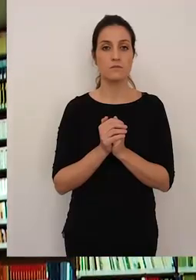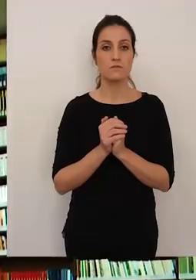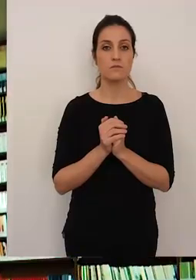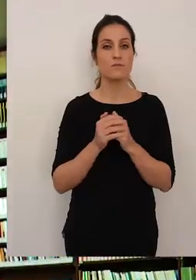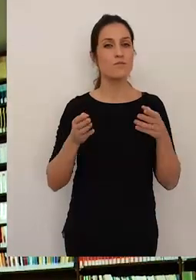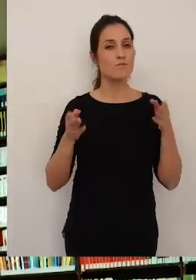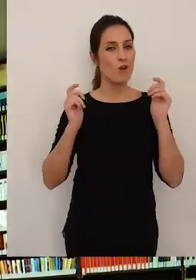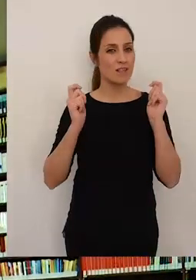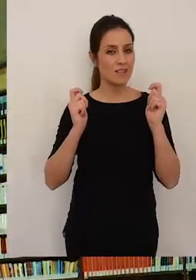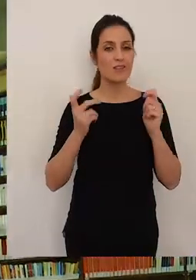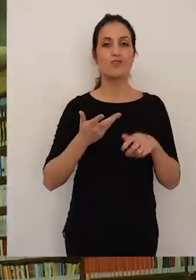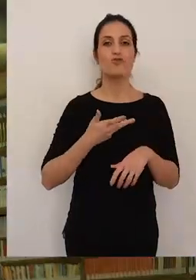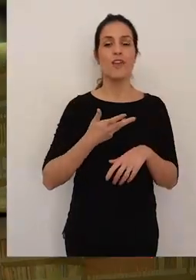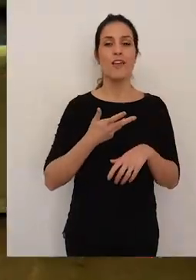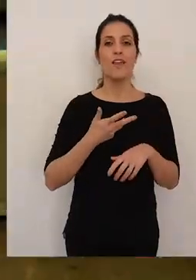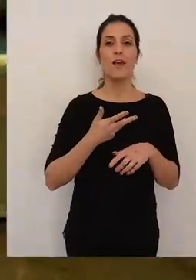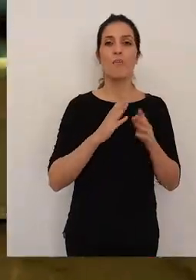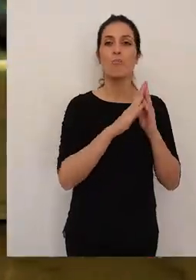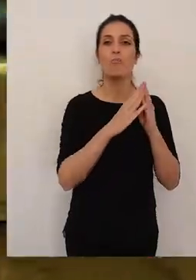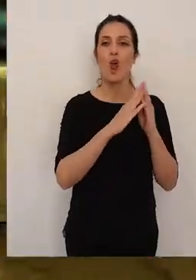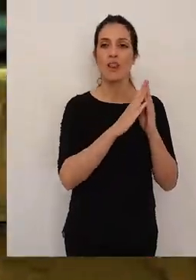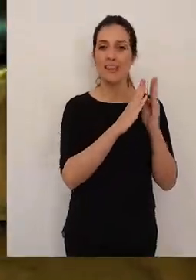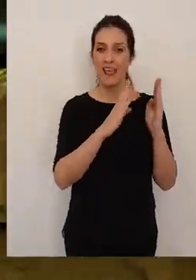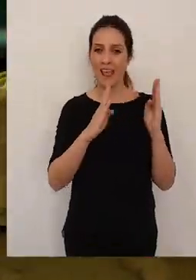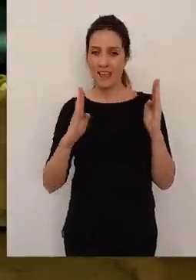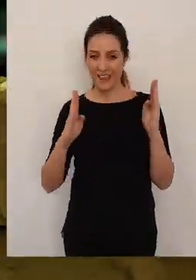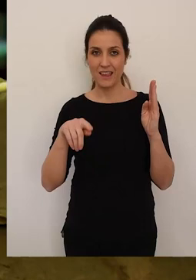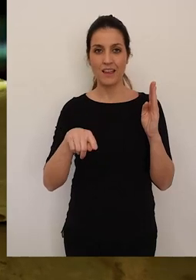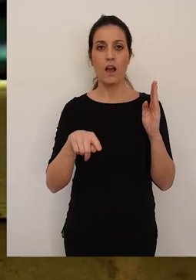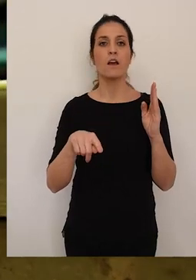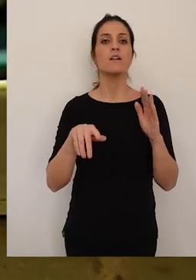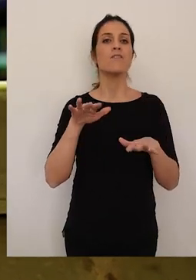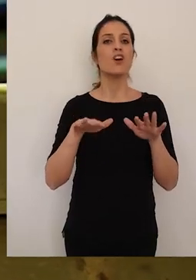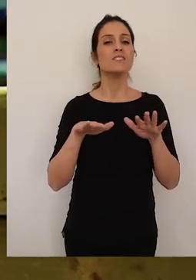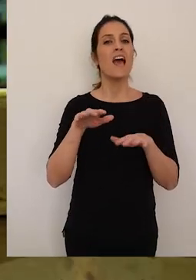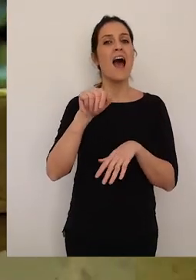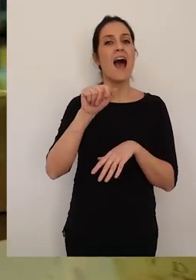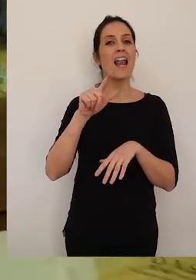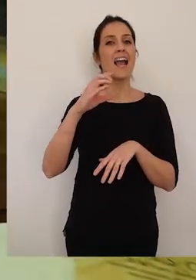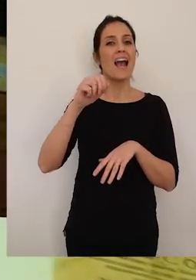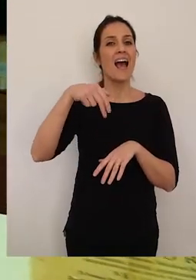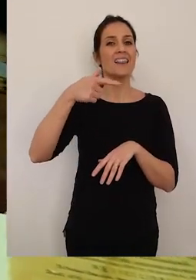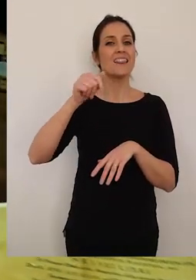Il monastero è dotato di una ricca biblioteca, probabilmente originata dall'insediamento degli Alcantarini.